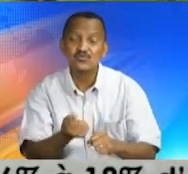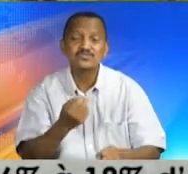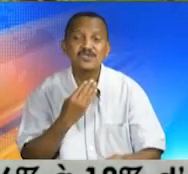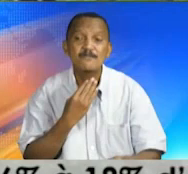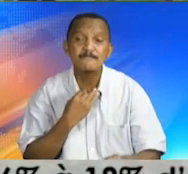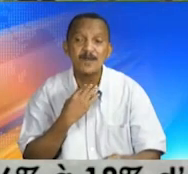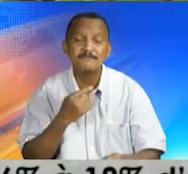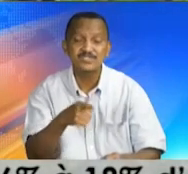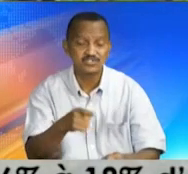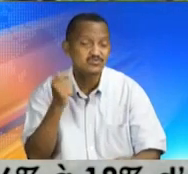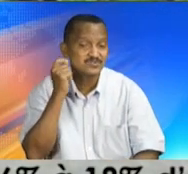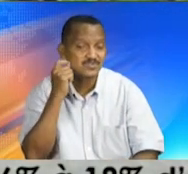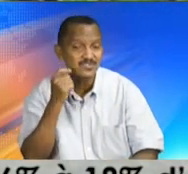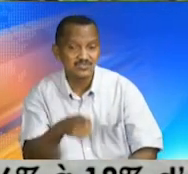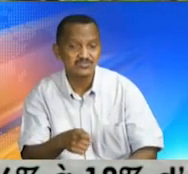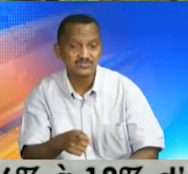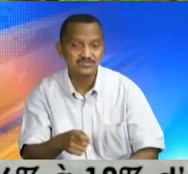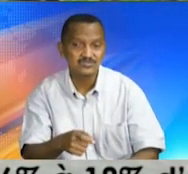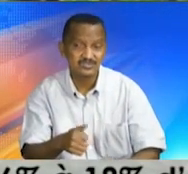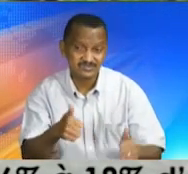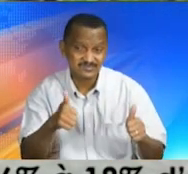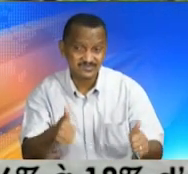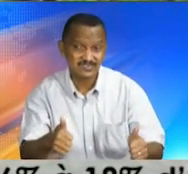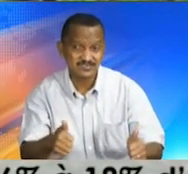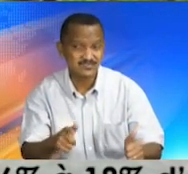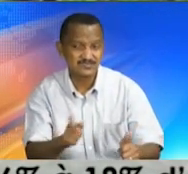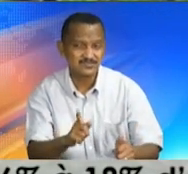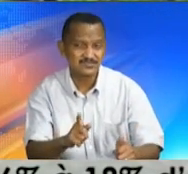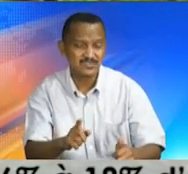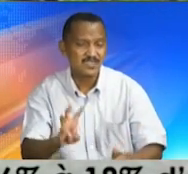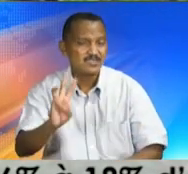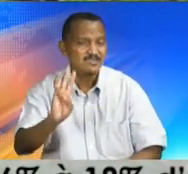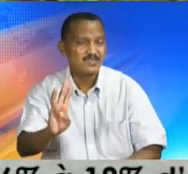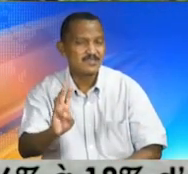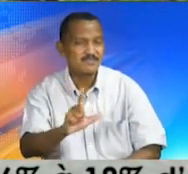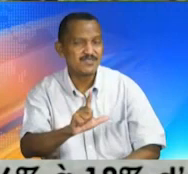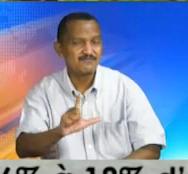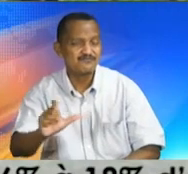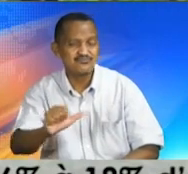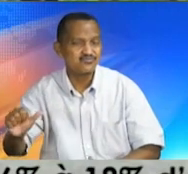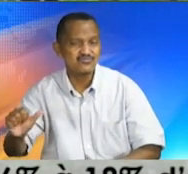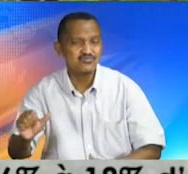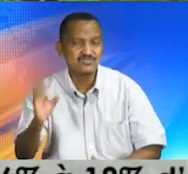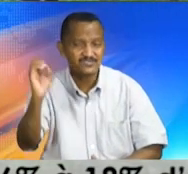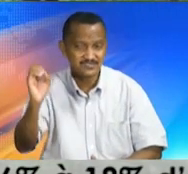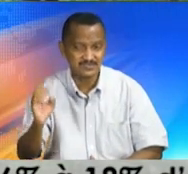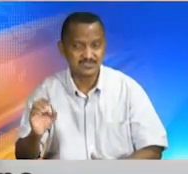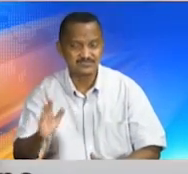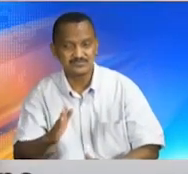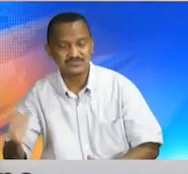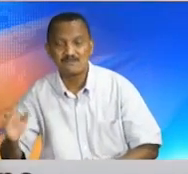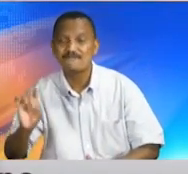hoe matoy tsara izy a dia tsy tokony mihoatra ny 15% ka hatrany 18% ny tahan'ny rano ao